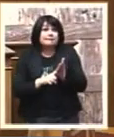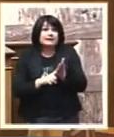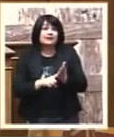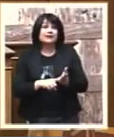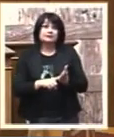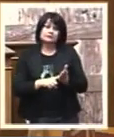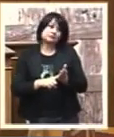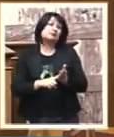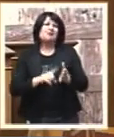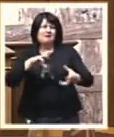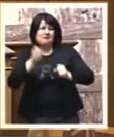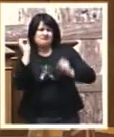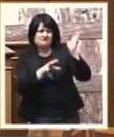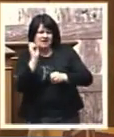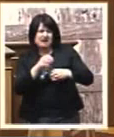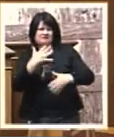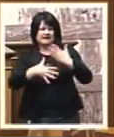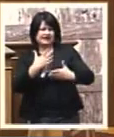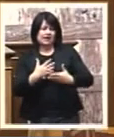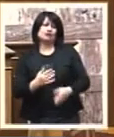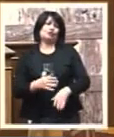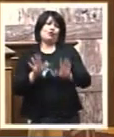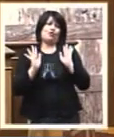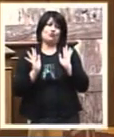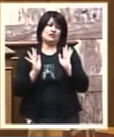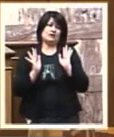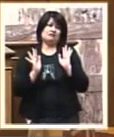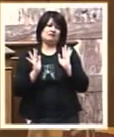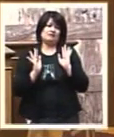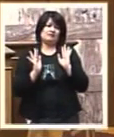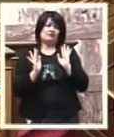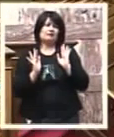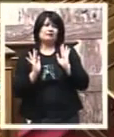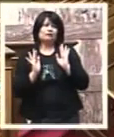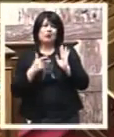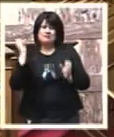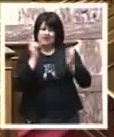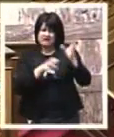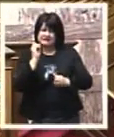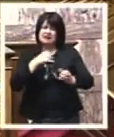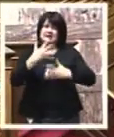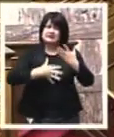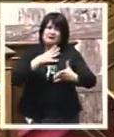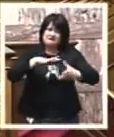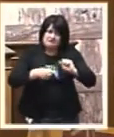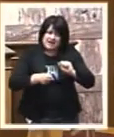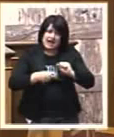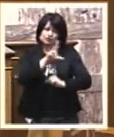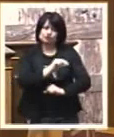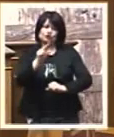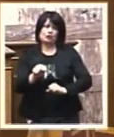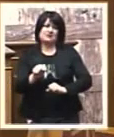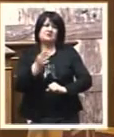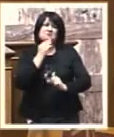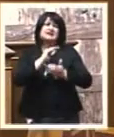βία μπορεί, διότι η βία απλώς φέρνει τη βία και είναι απλώς η άλλη πλευρά της απάθειας και της